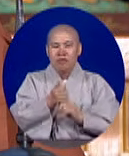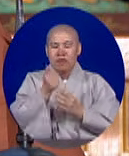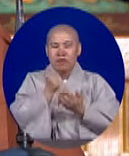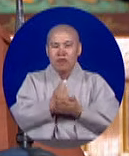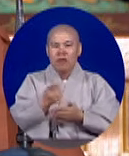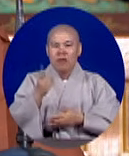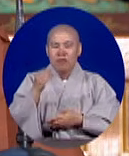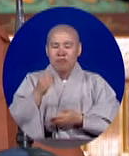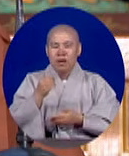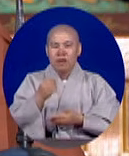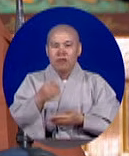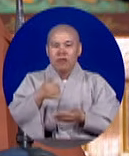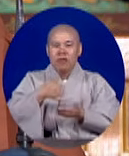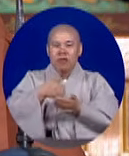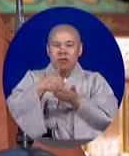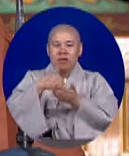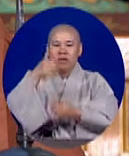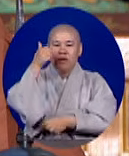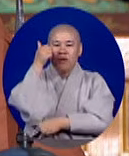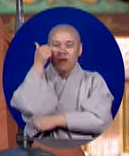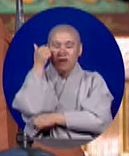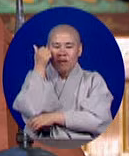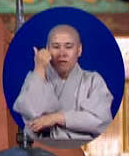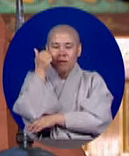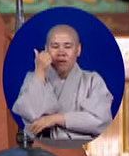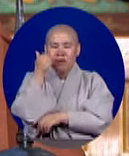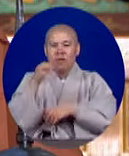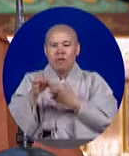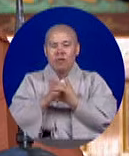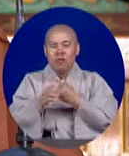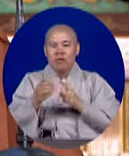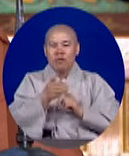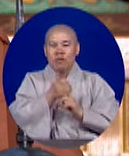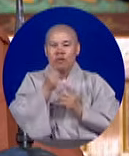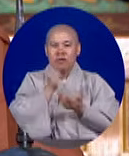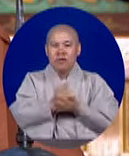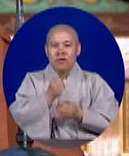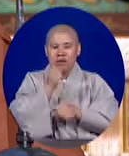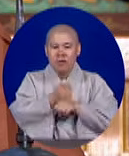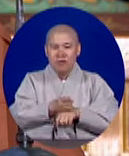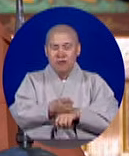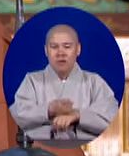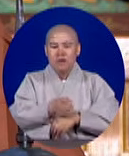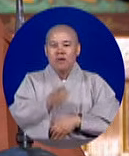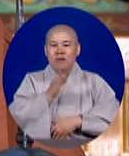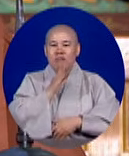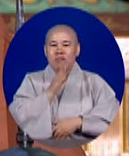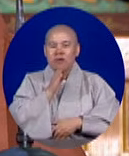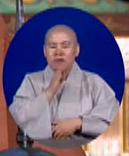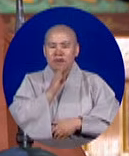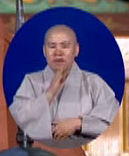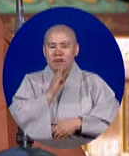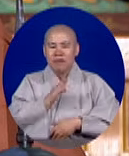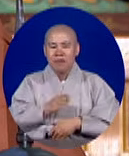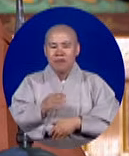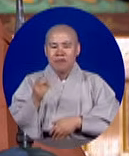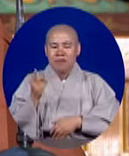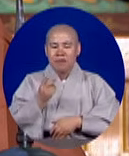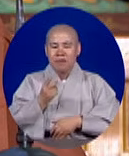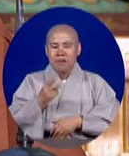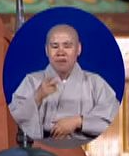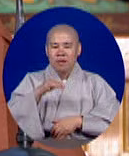만덕의 근원이라고 할 때는 그건 불성이라고 해야 맞다. 이런 거예요. 그리고 또